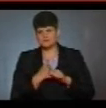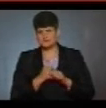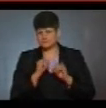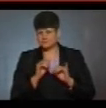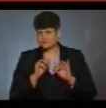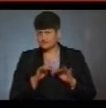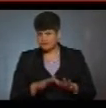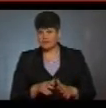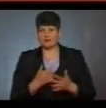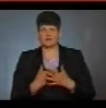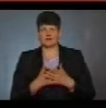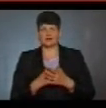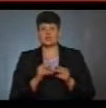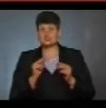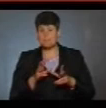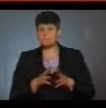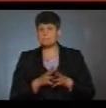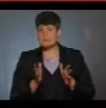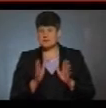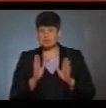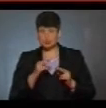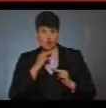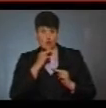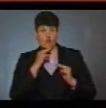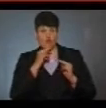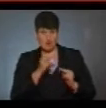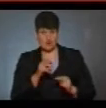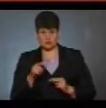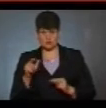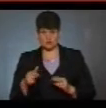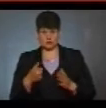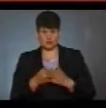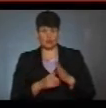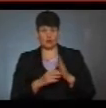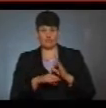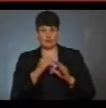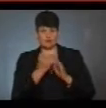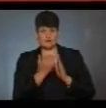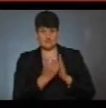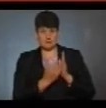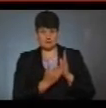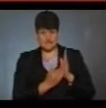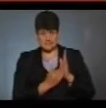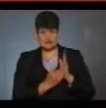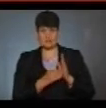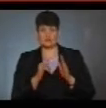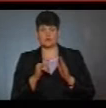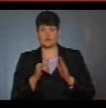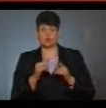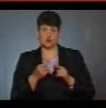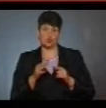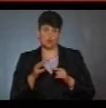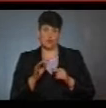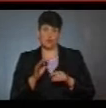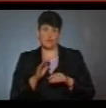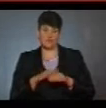більше буде таких, скажімо, такої уваги громадськості до виборчих списків і реакції на них політичних партій, тобто фактично